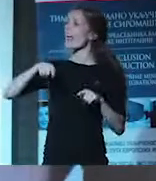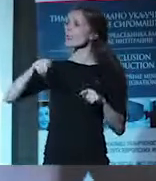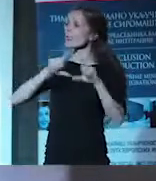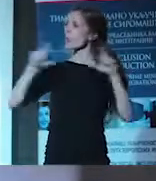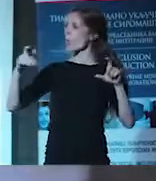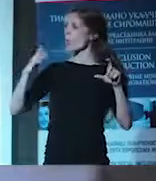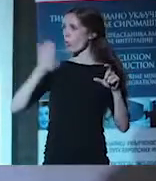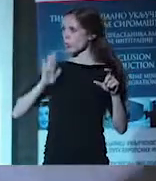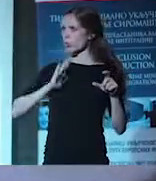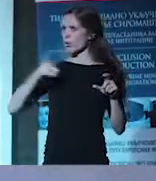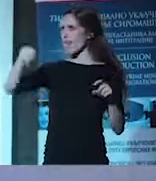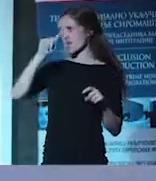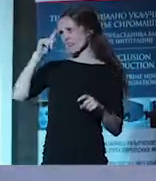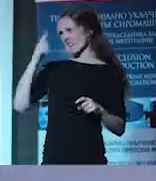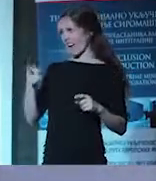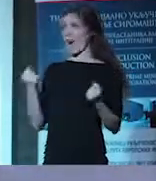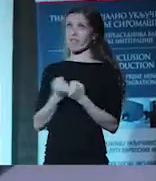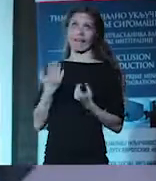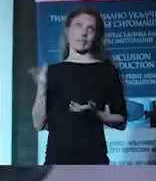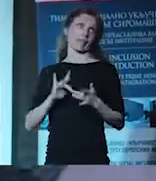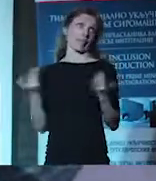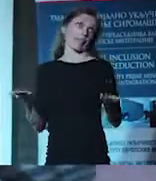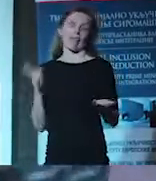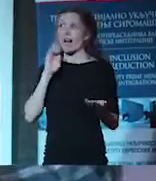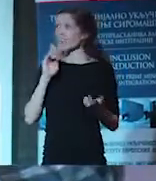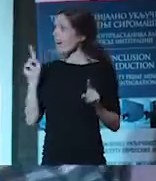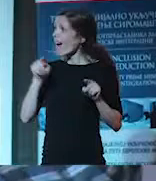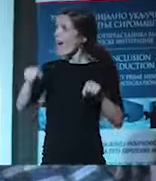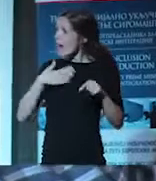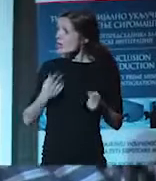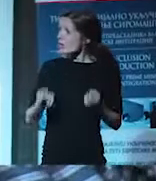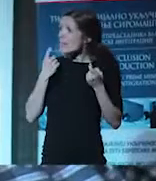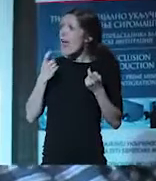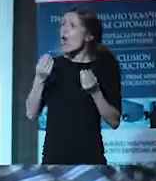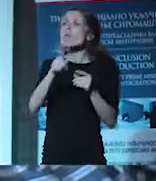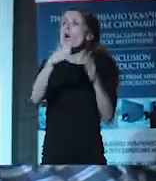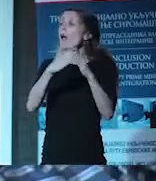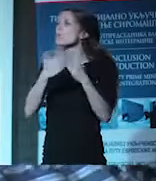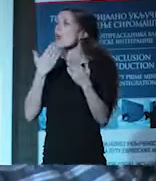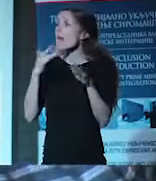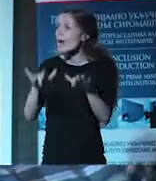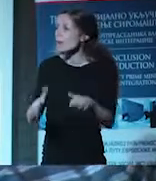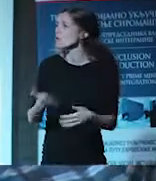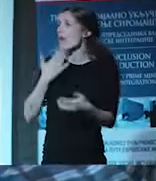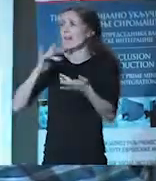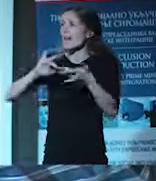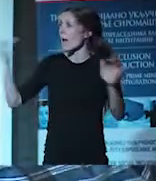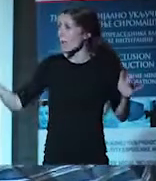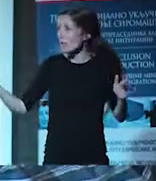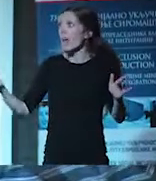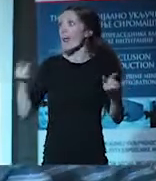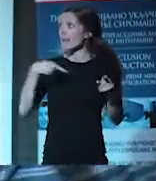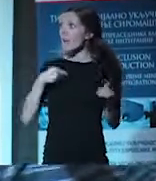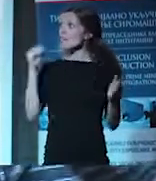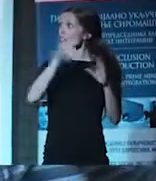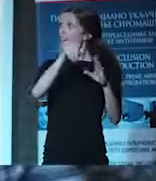Sad možda zvuči kao akcija uvođenje interneta, ali veliki broj domaćinstava u Donjoj Toponici nema ni računara, kamoli internet, tako da je ovo bilo od